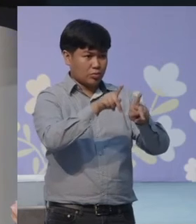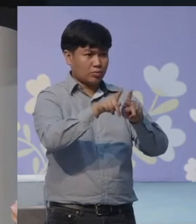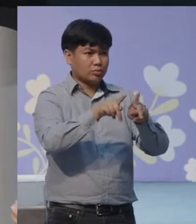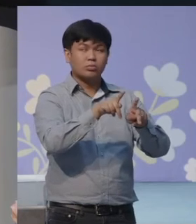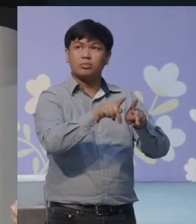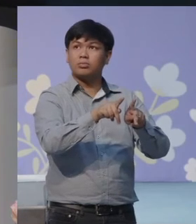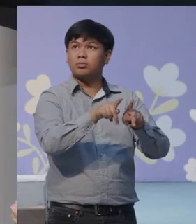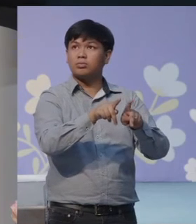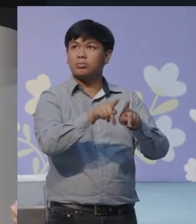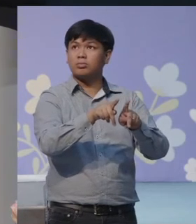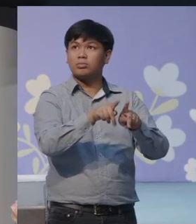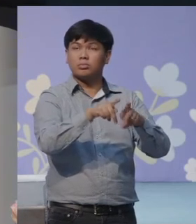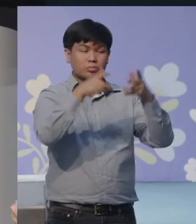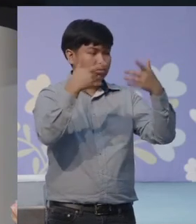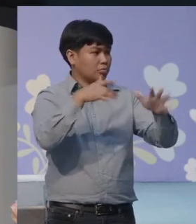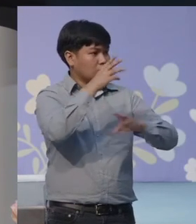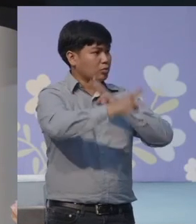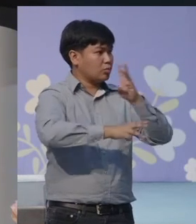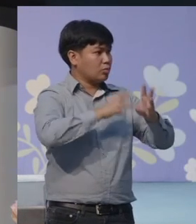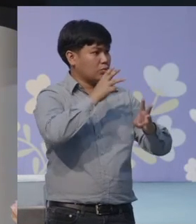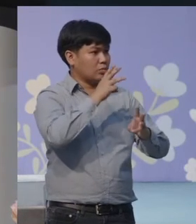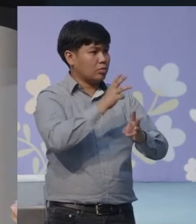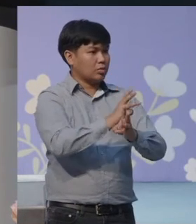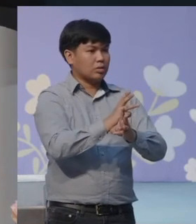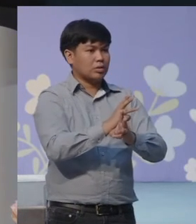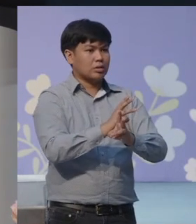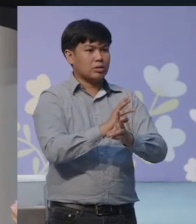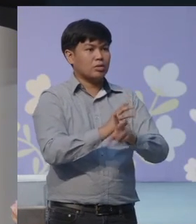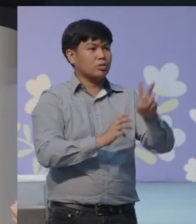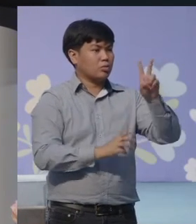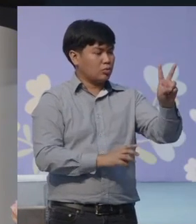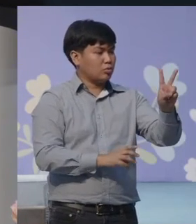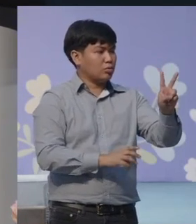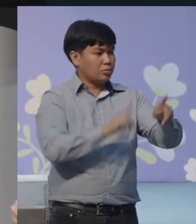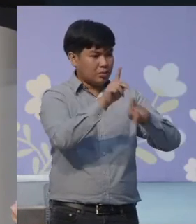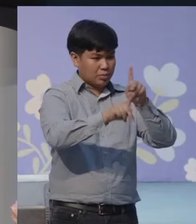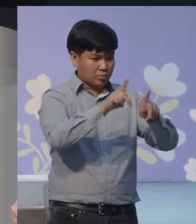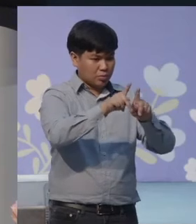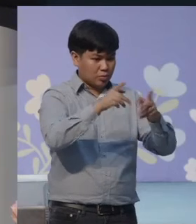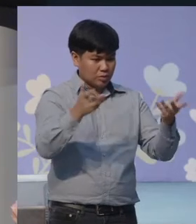pagtapos ng mundong ito. 2 klase lang po ng tao.